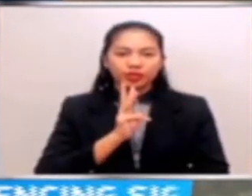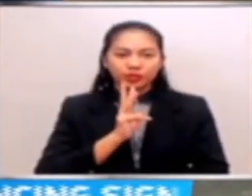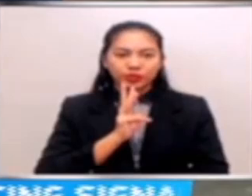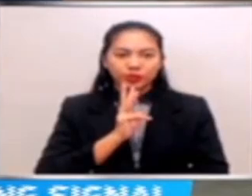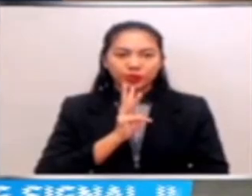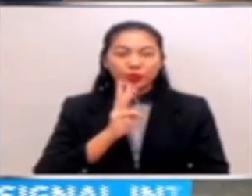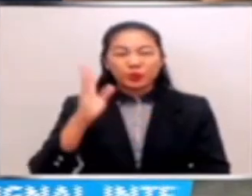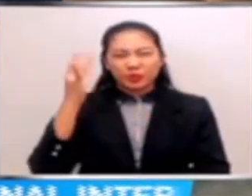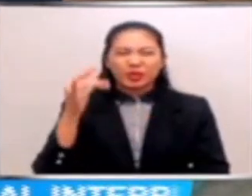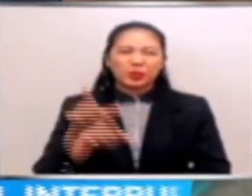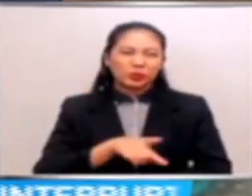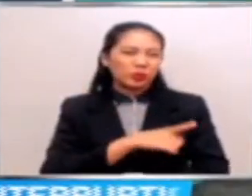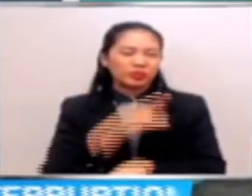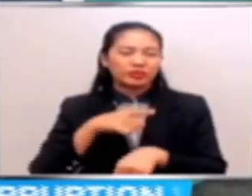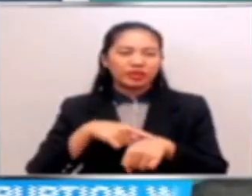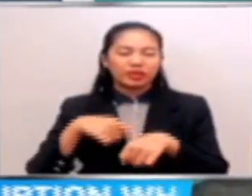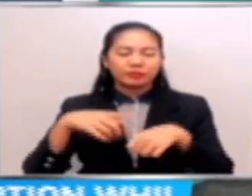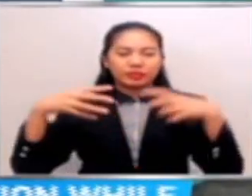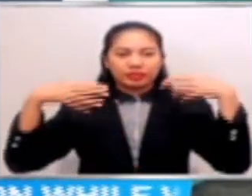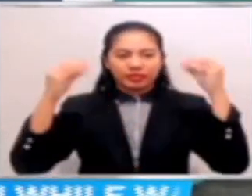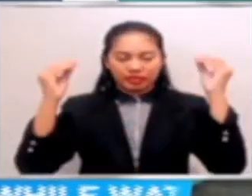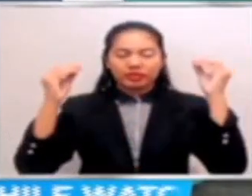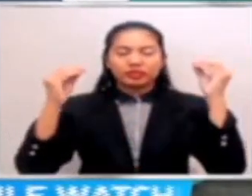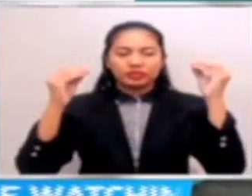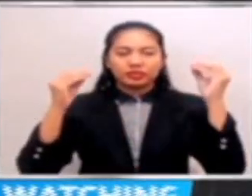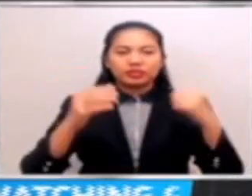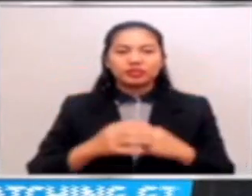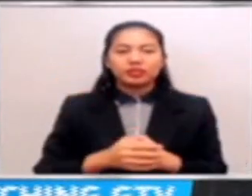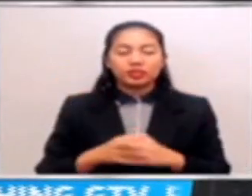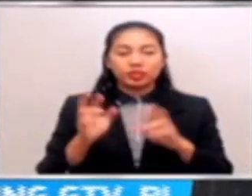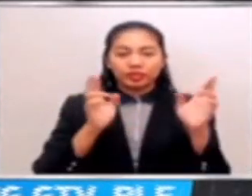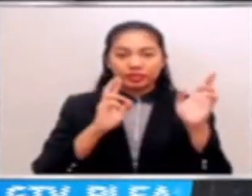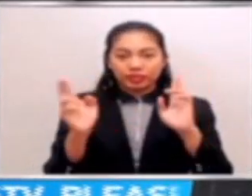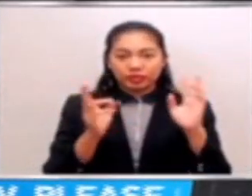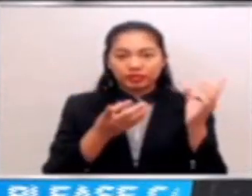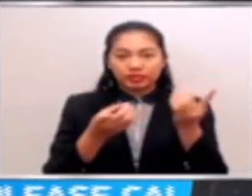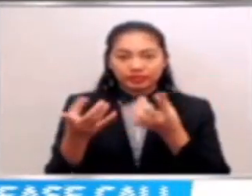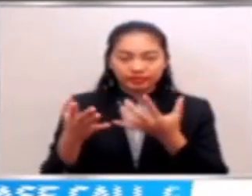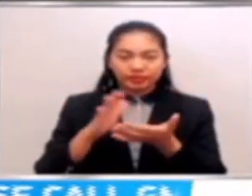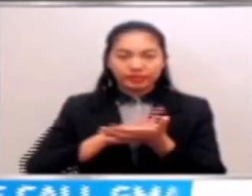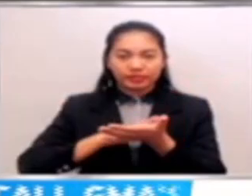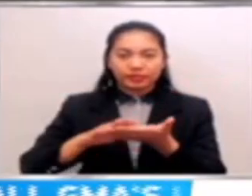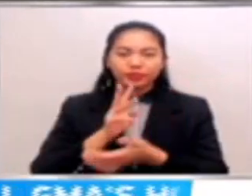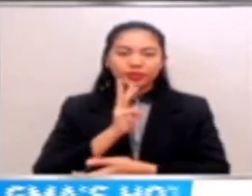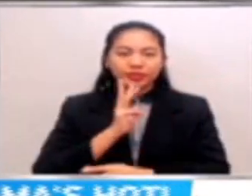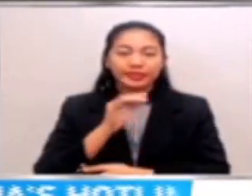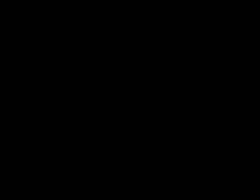interruption. Handa rin naman daw mag-deliver ang Maynilad ng malinis na tubig kung kinakailangan.